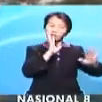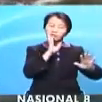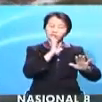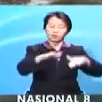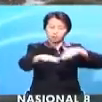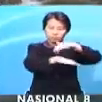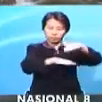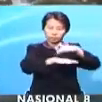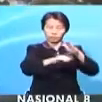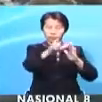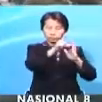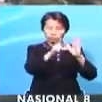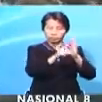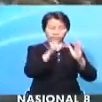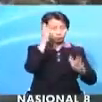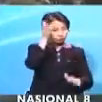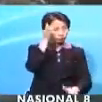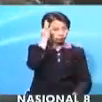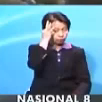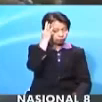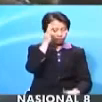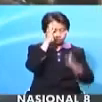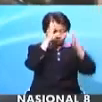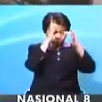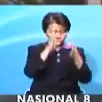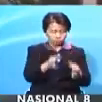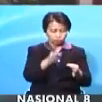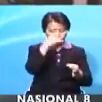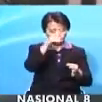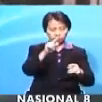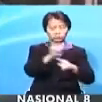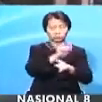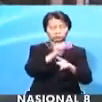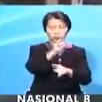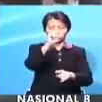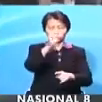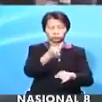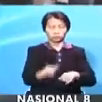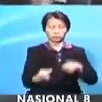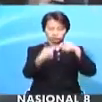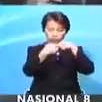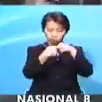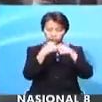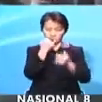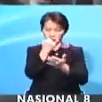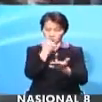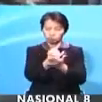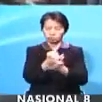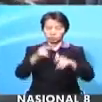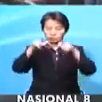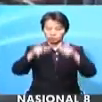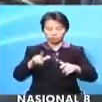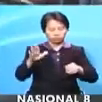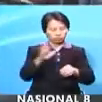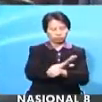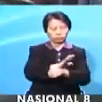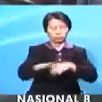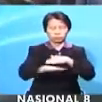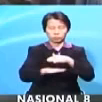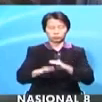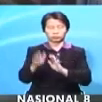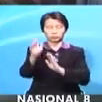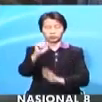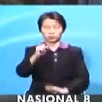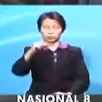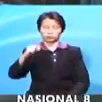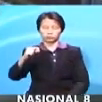bahwa di bawah pelembagaan persekutuan keputusan untuk menggunakan sesuatu pendawaan jenayah terletak sepenuhnya pada bengkuang